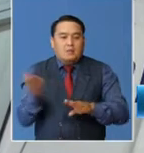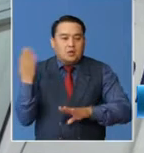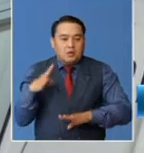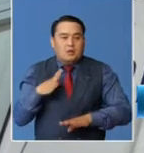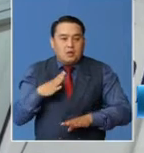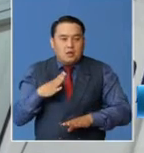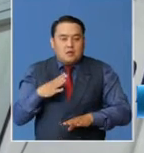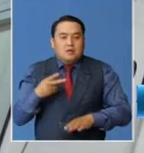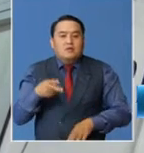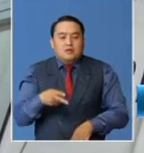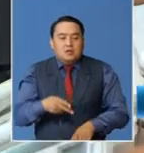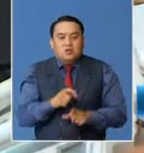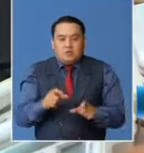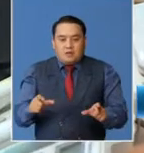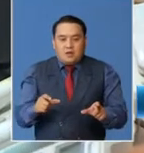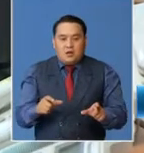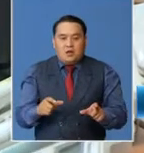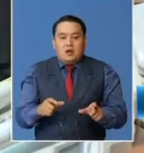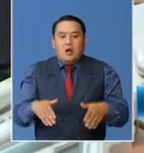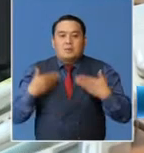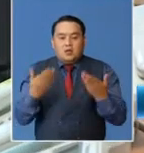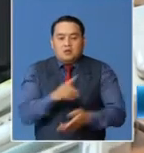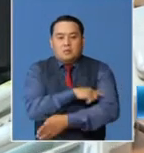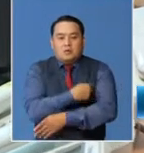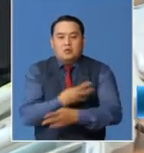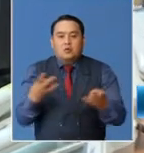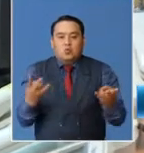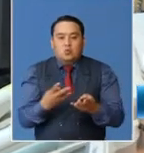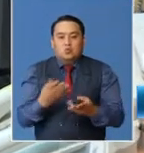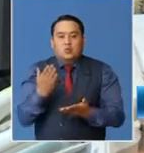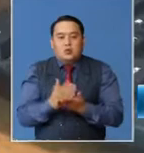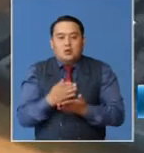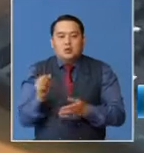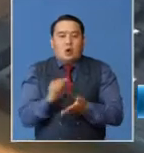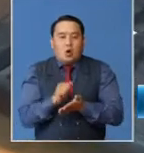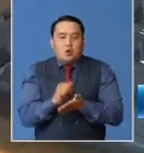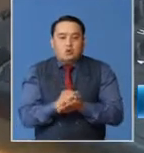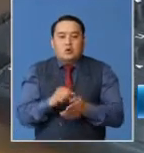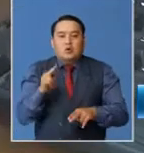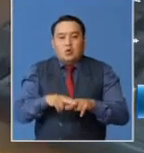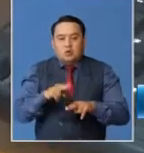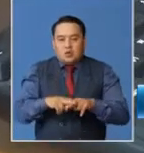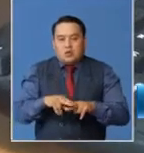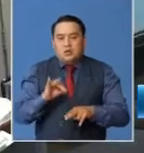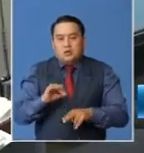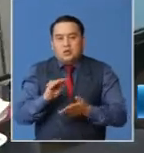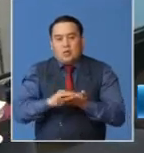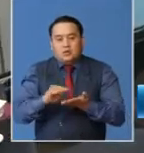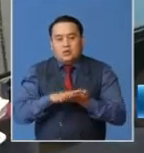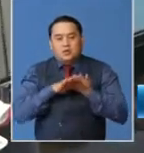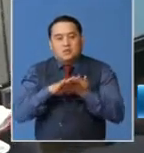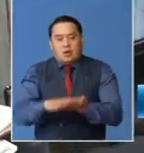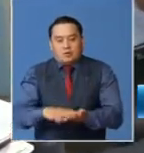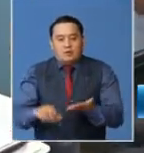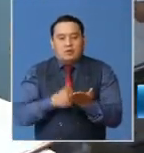показатель составлял 2000 человек. При обращении в поликлинику необходимо иметь при себе документ, удостоверяющий личность, и написать заявление на